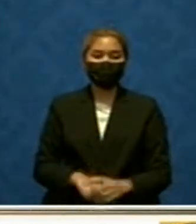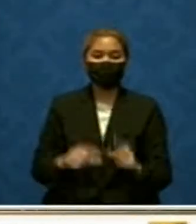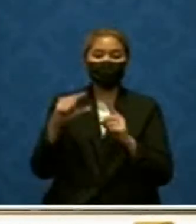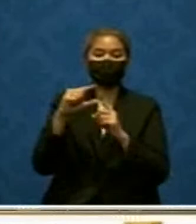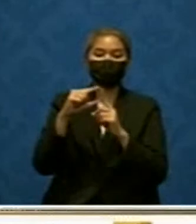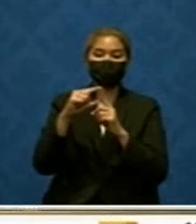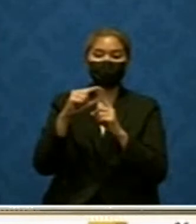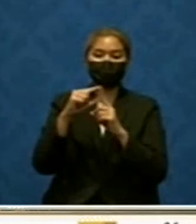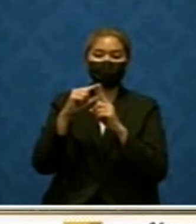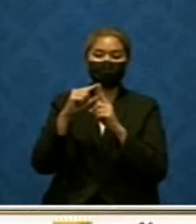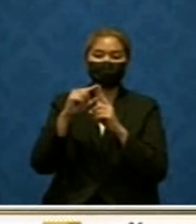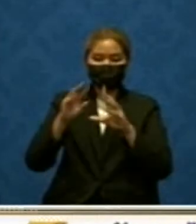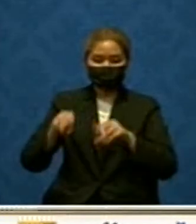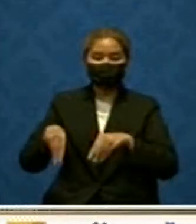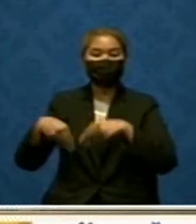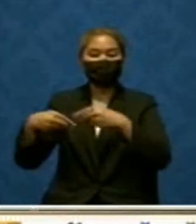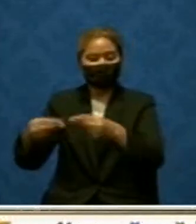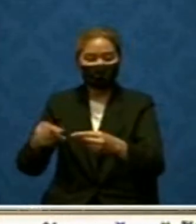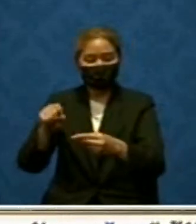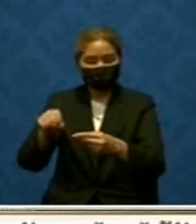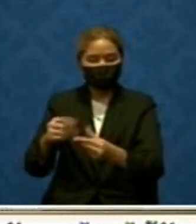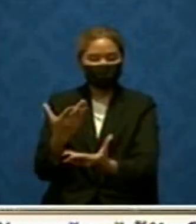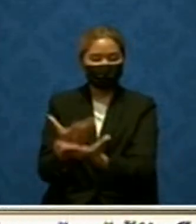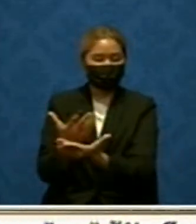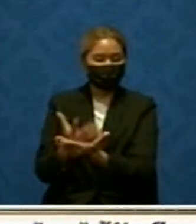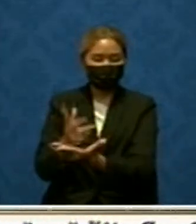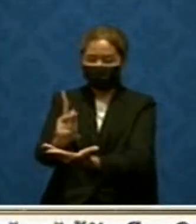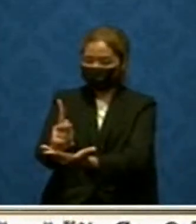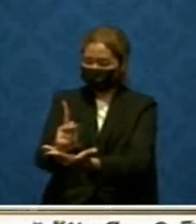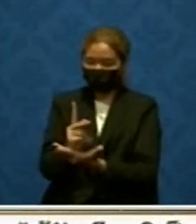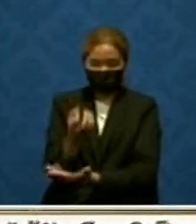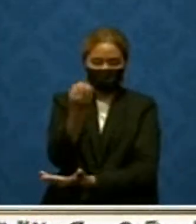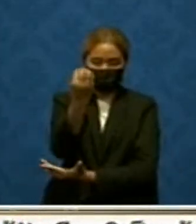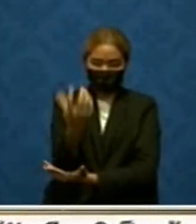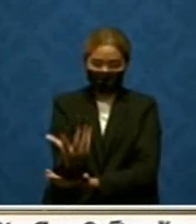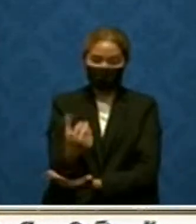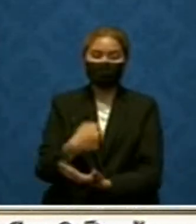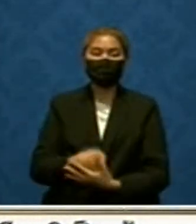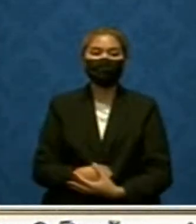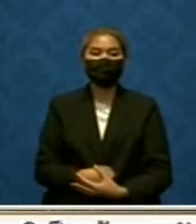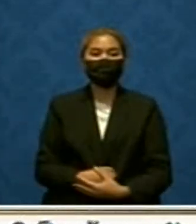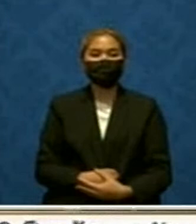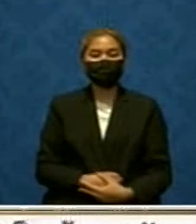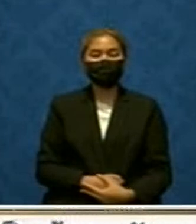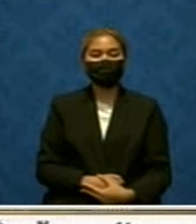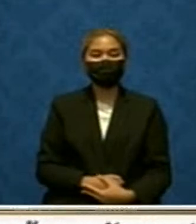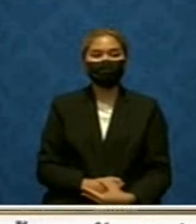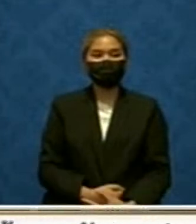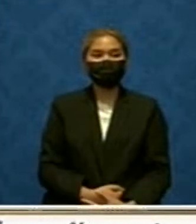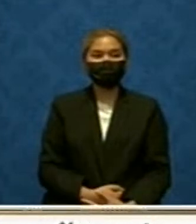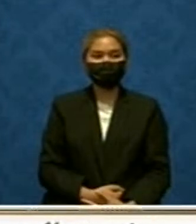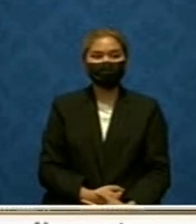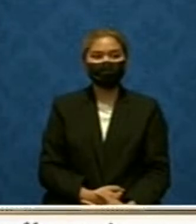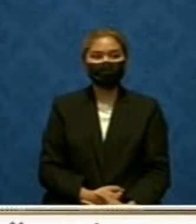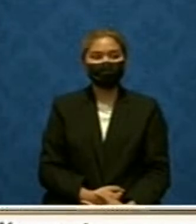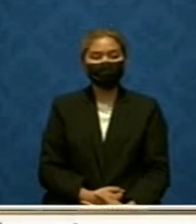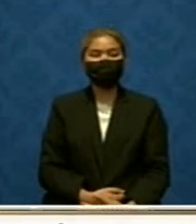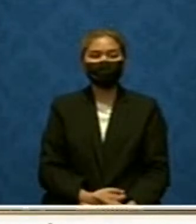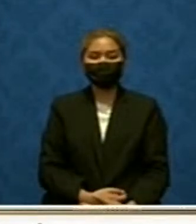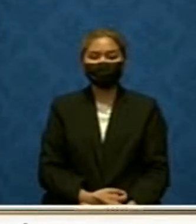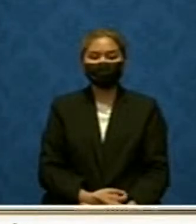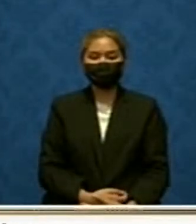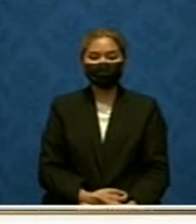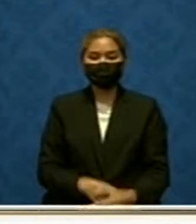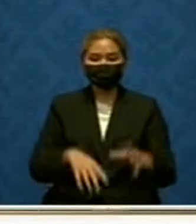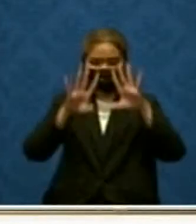เขาเรกขยายอนาเคตแตเป็สมยก เขเรกขยายดนแดน ลงทางใต้กวาไป มาเล อิโดนิเซี์ ฟิลิปินเหมือาเศี